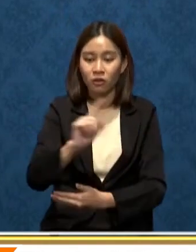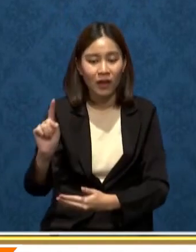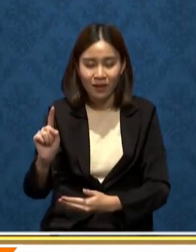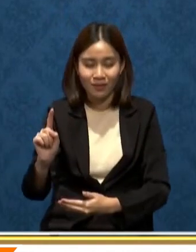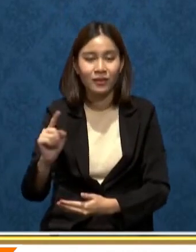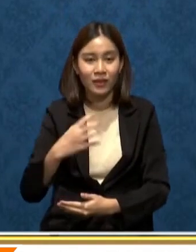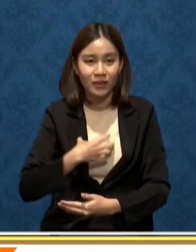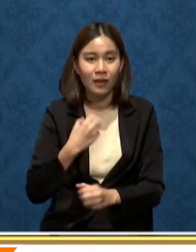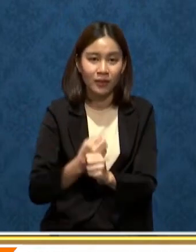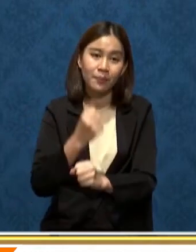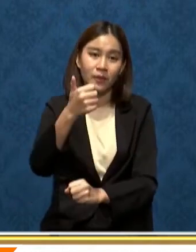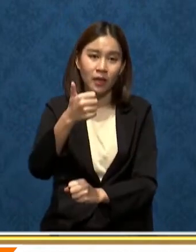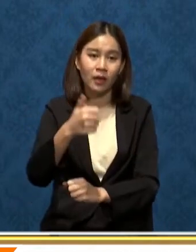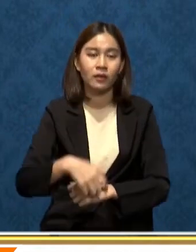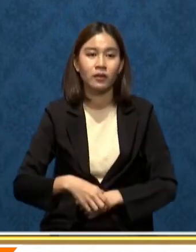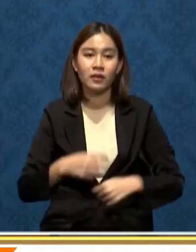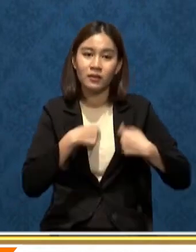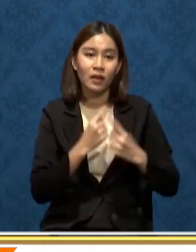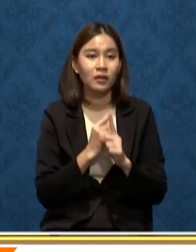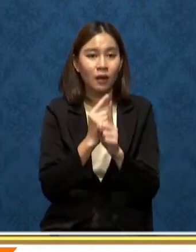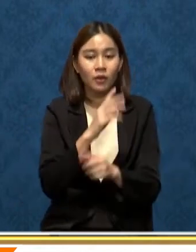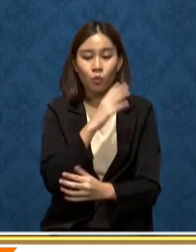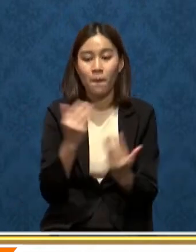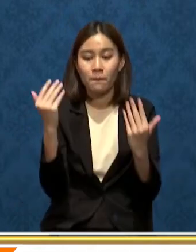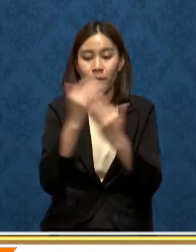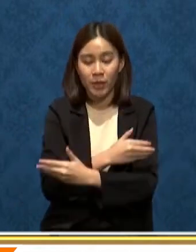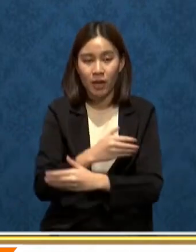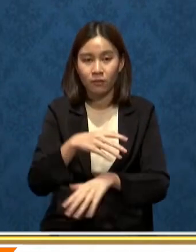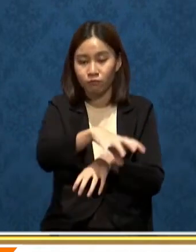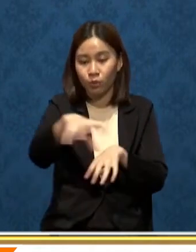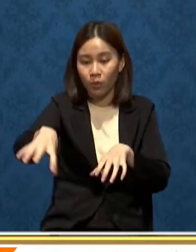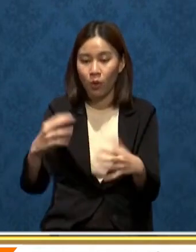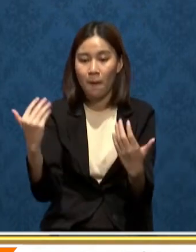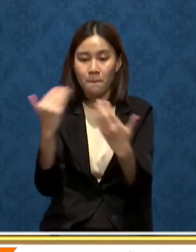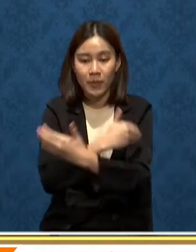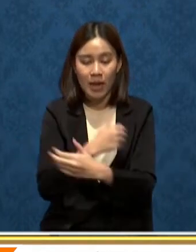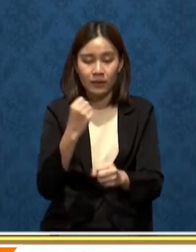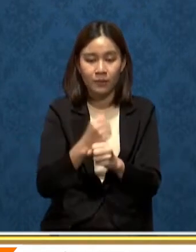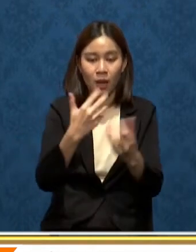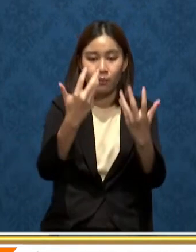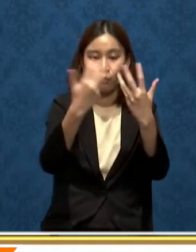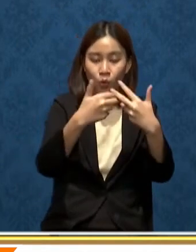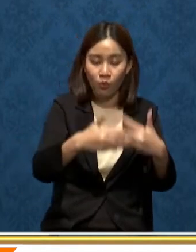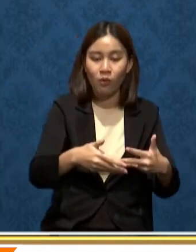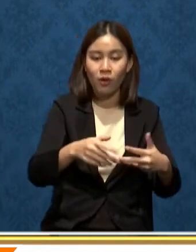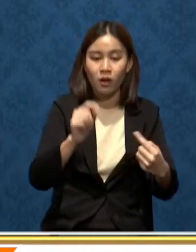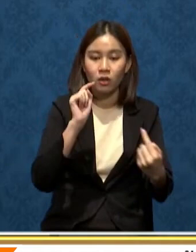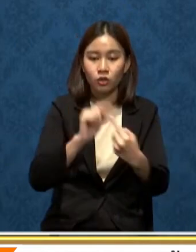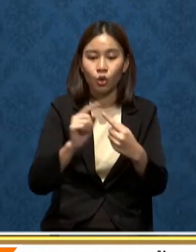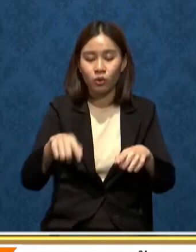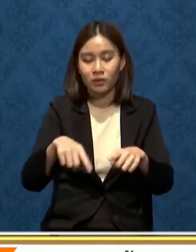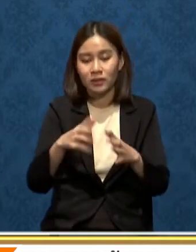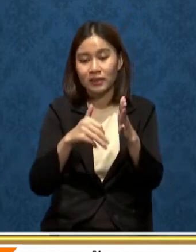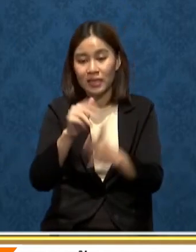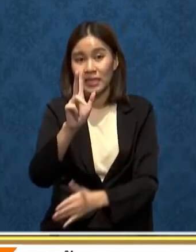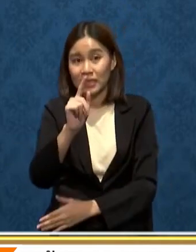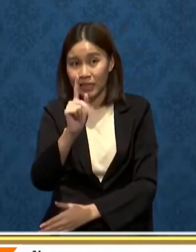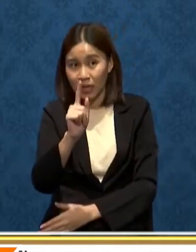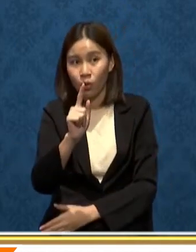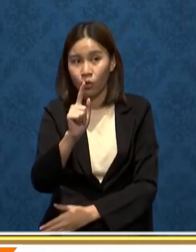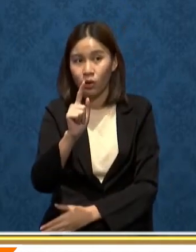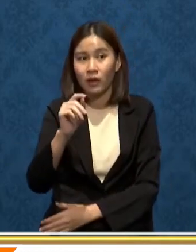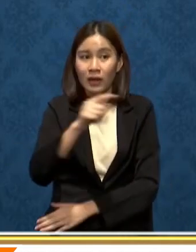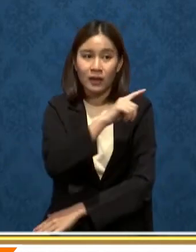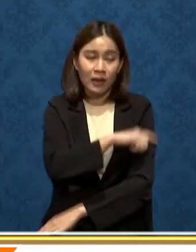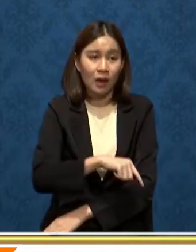ลี่ยนยกตัอย่าง เช่น ท่านเปลี่ยนผังเมือง ให้สามารถสร้างนิคมในพืนที่เขียวถ้าแยงข่าวได้ซึงเป็